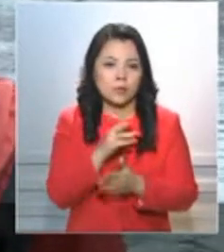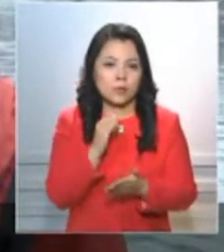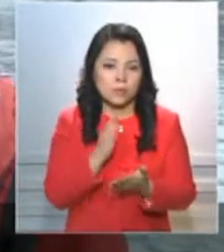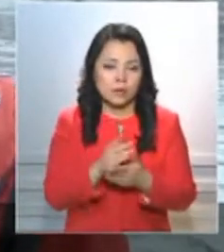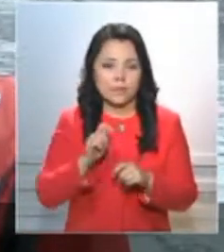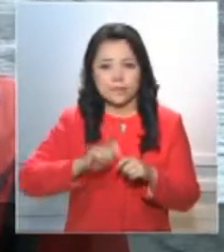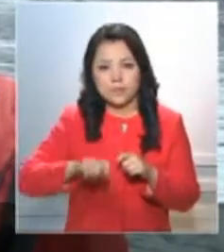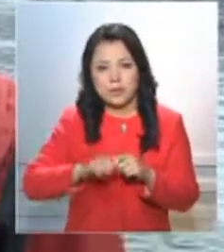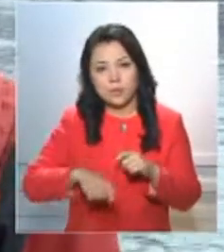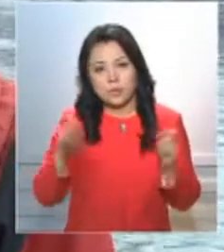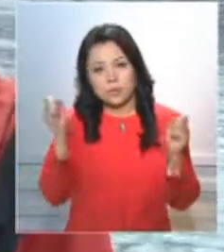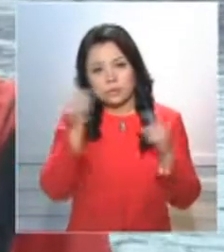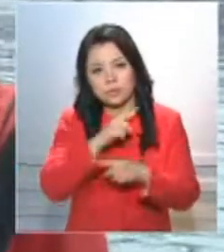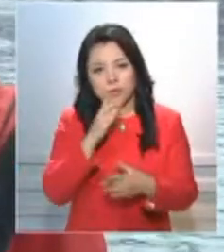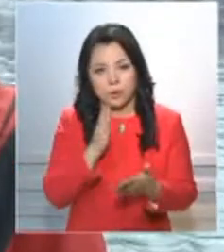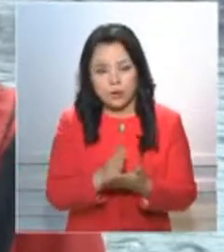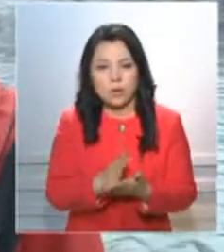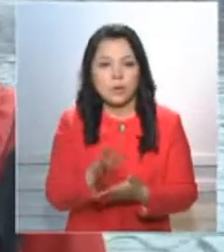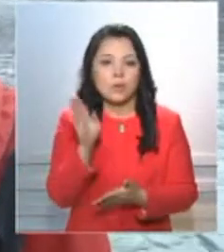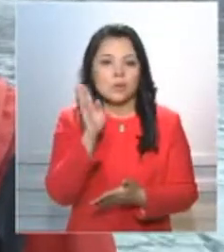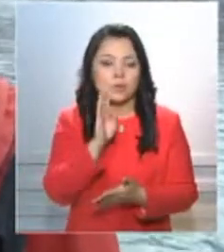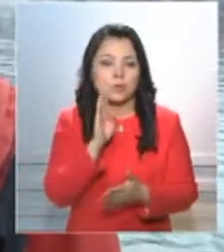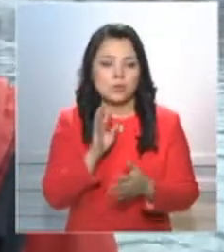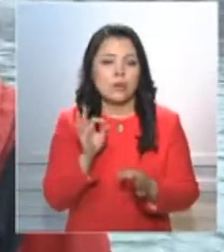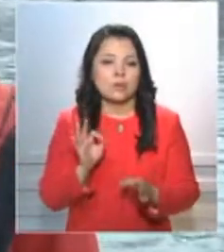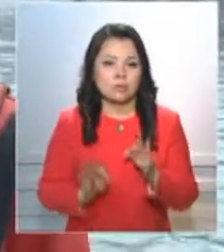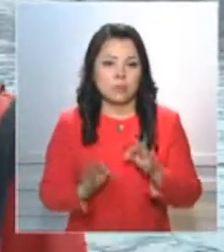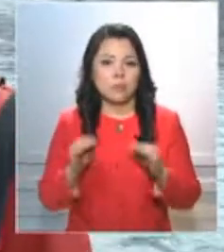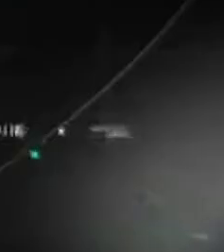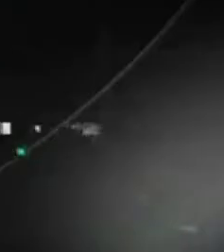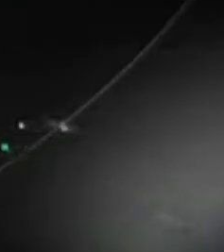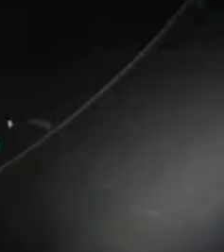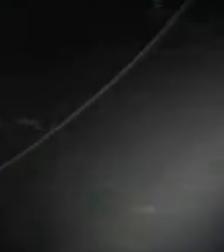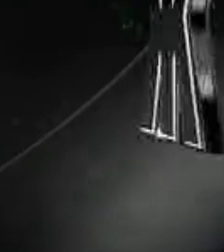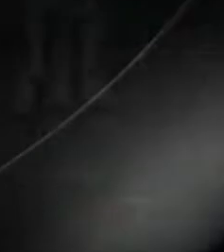жағдай стабильный, нормальный, су төмендеп жатыр ақырындап.